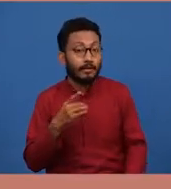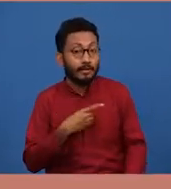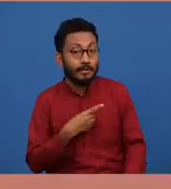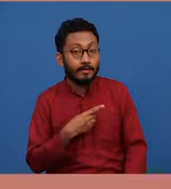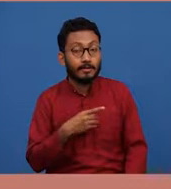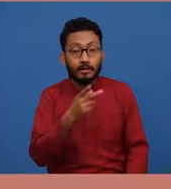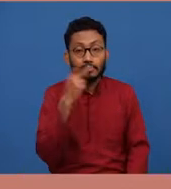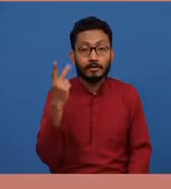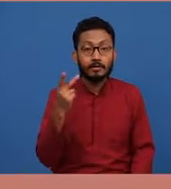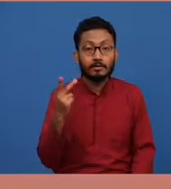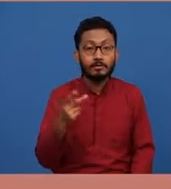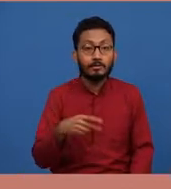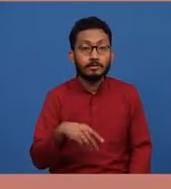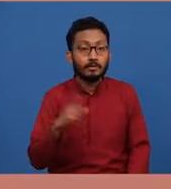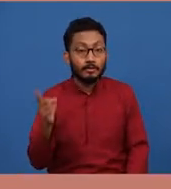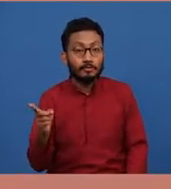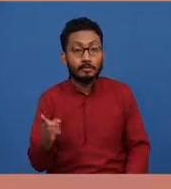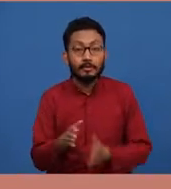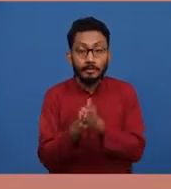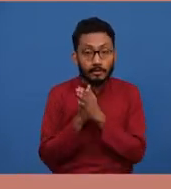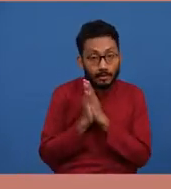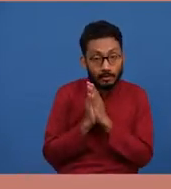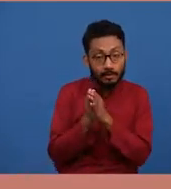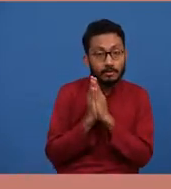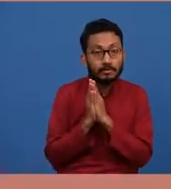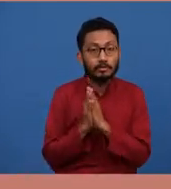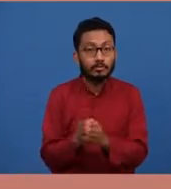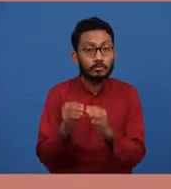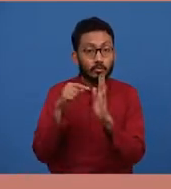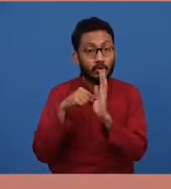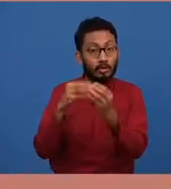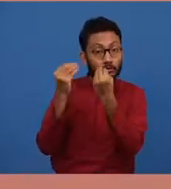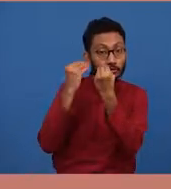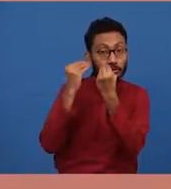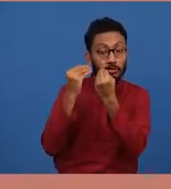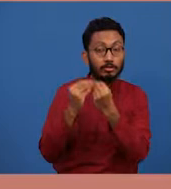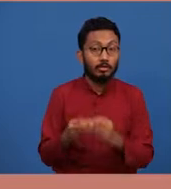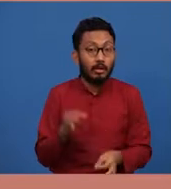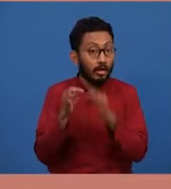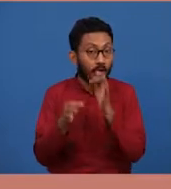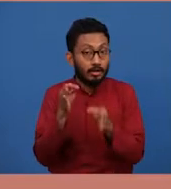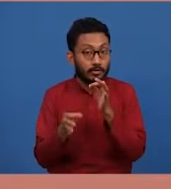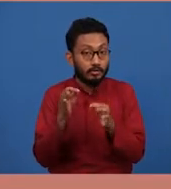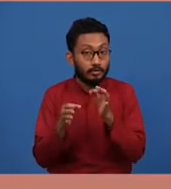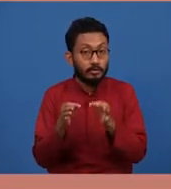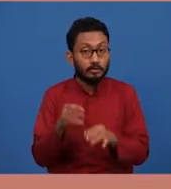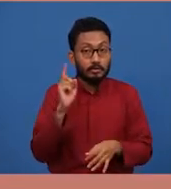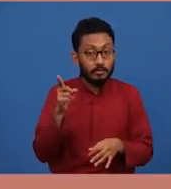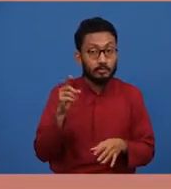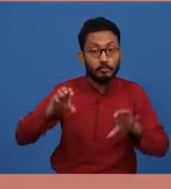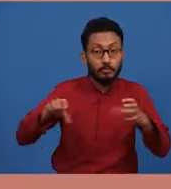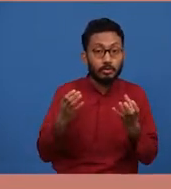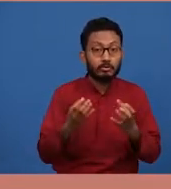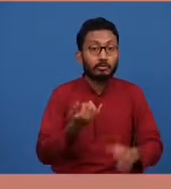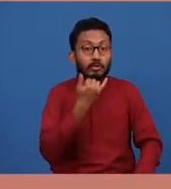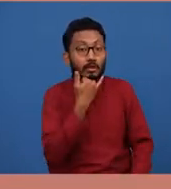kerana dia meminta tunjuk ajar sekiranya dia